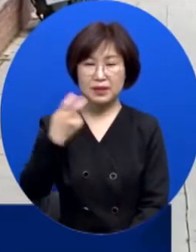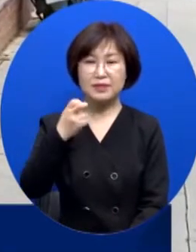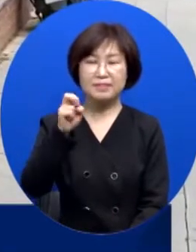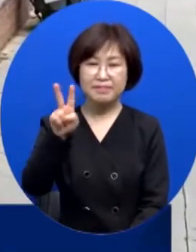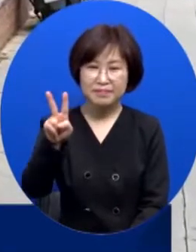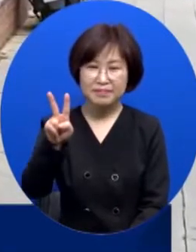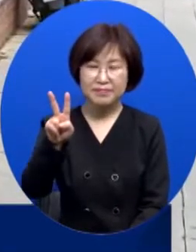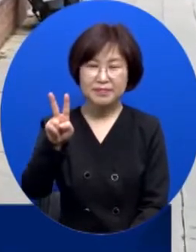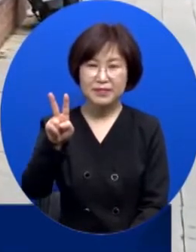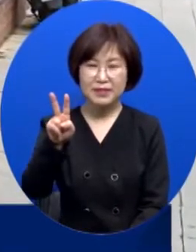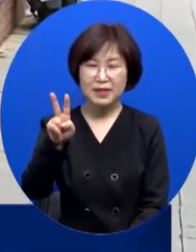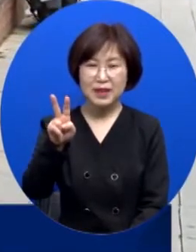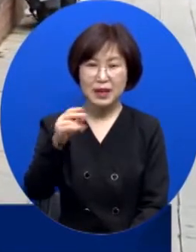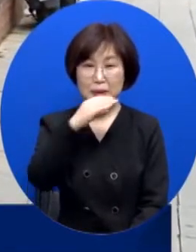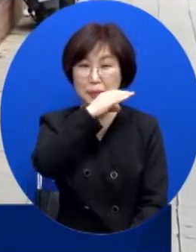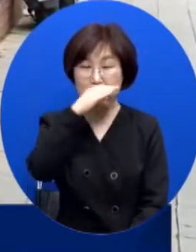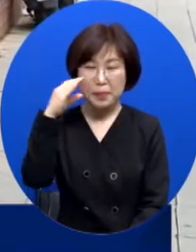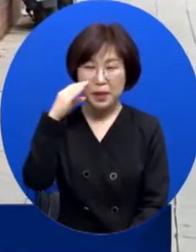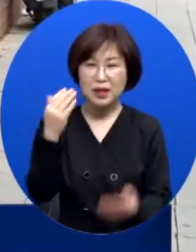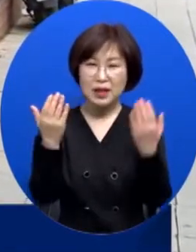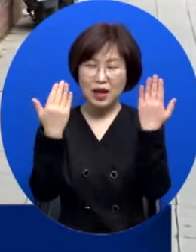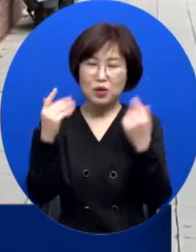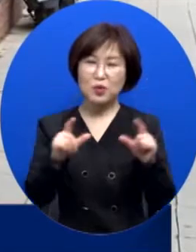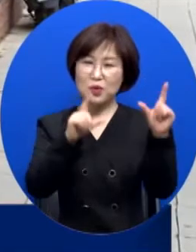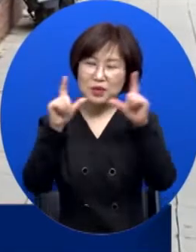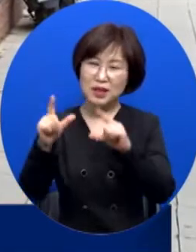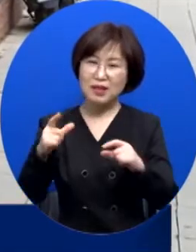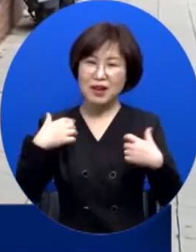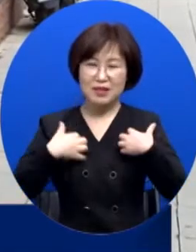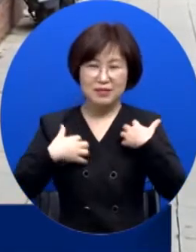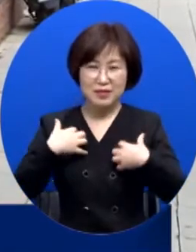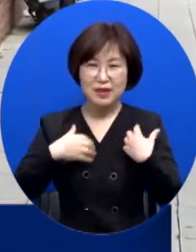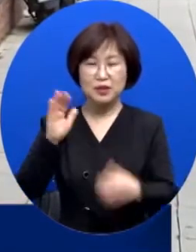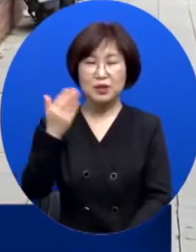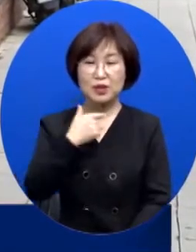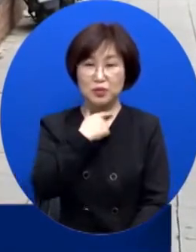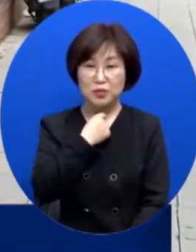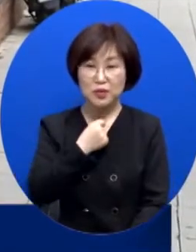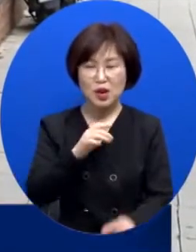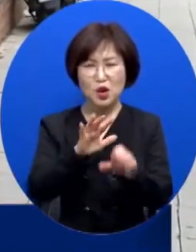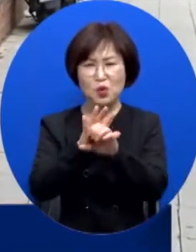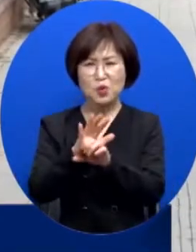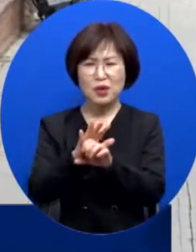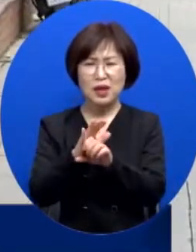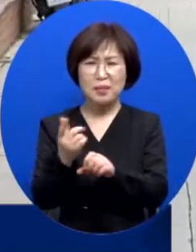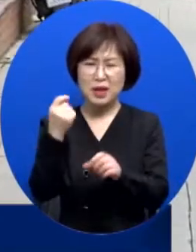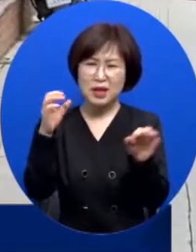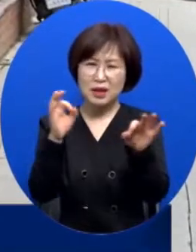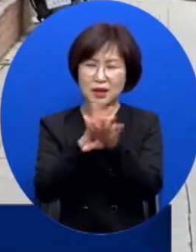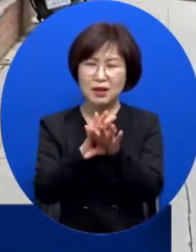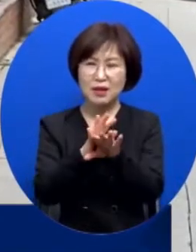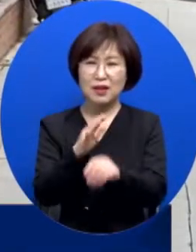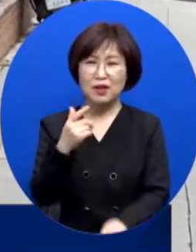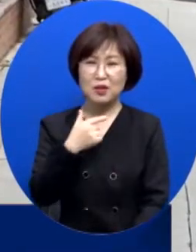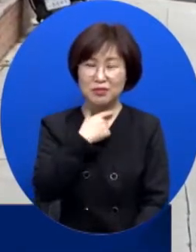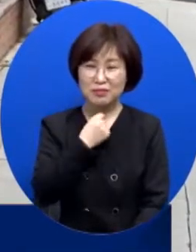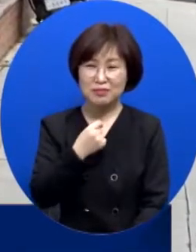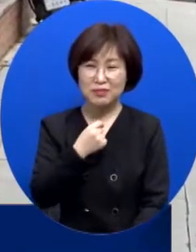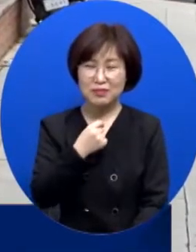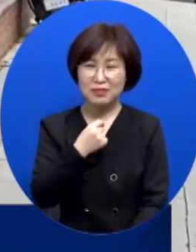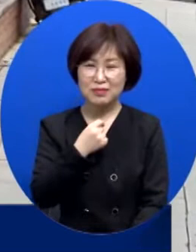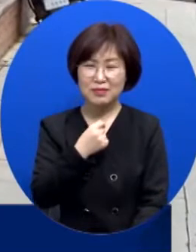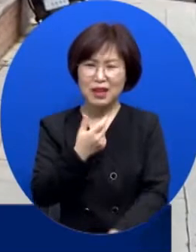2022년에는 제가 제대로 된 대학 생활을 즐길 수 있으면 좋겠습니다. 코로나가 얼른 끝났으면 좋겠어요. 백신을 그만